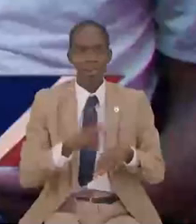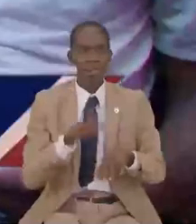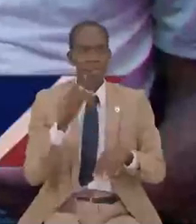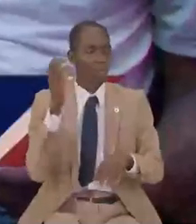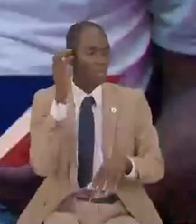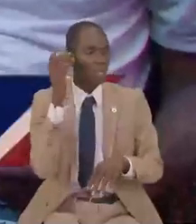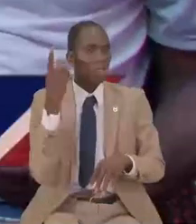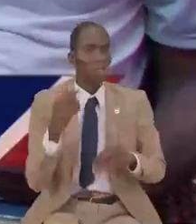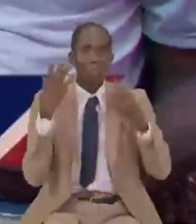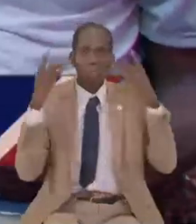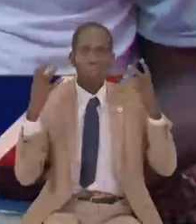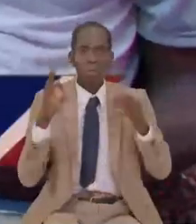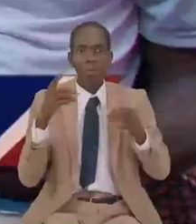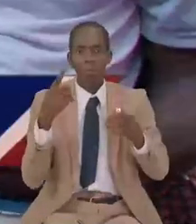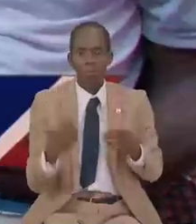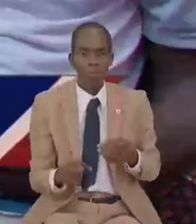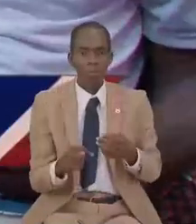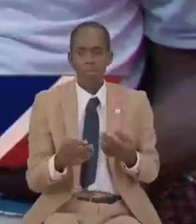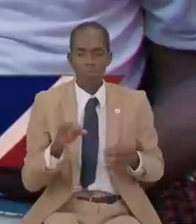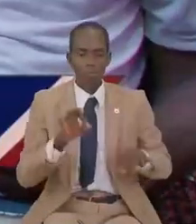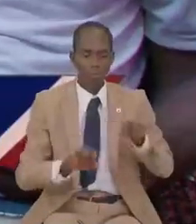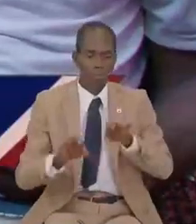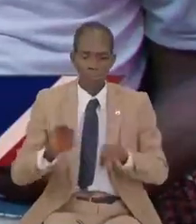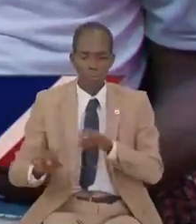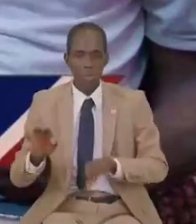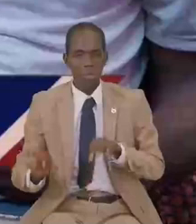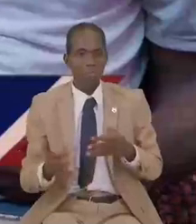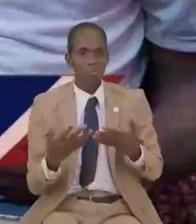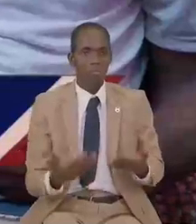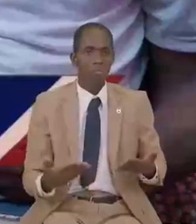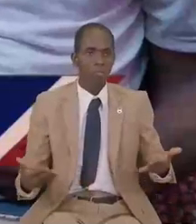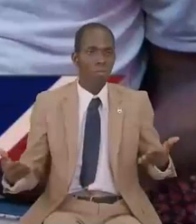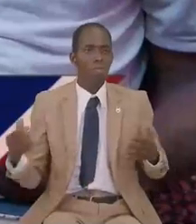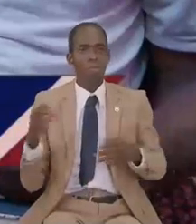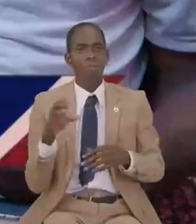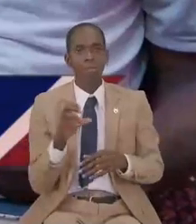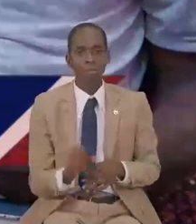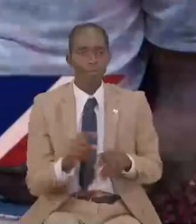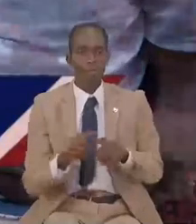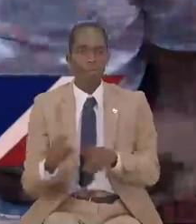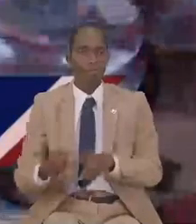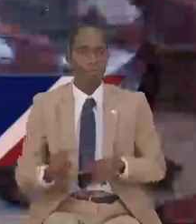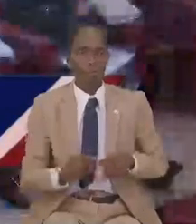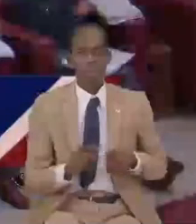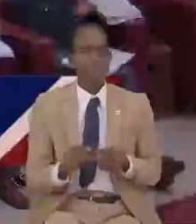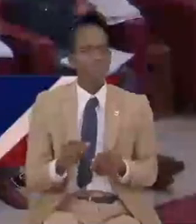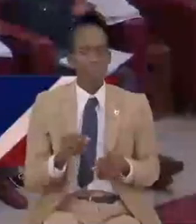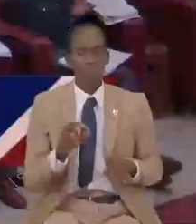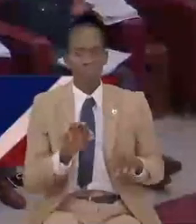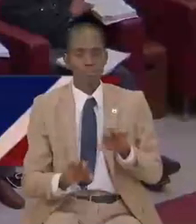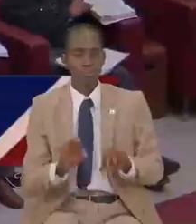la trompette, du chalumeau, de la guitare, de la sambuc, du psaltérion, de